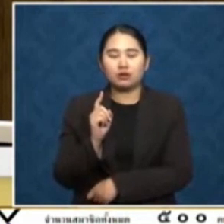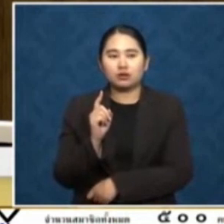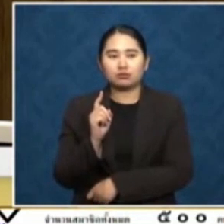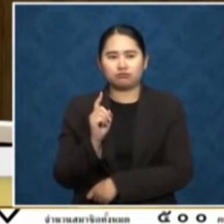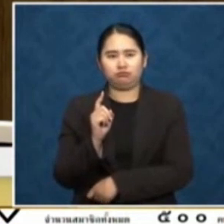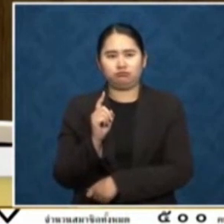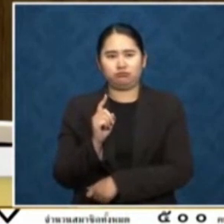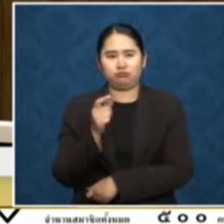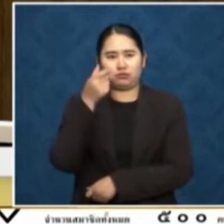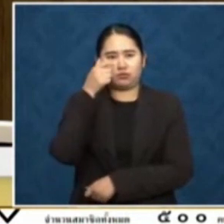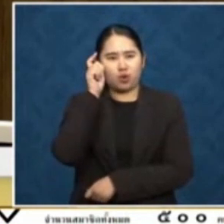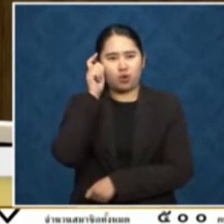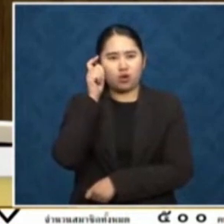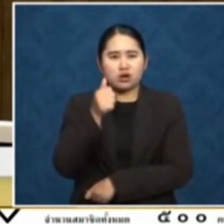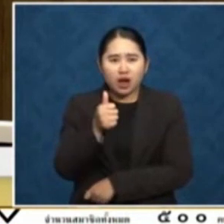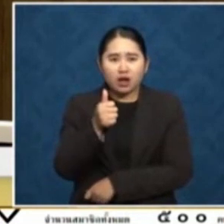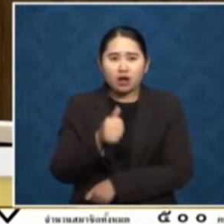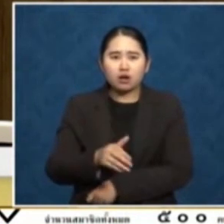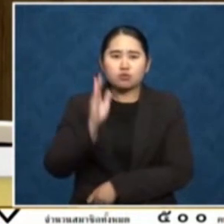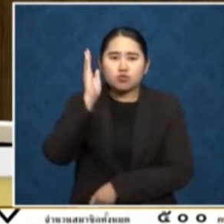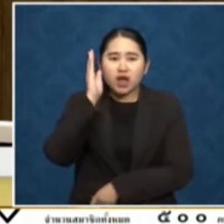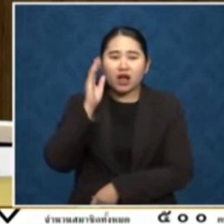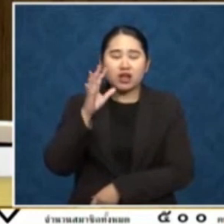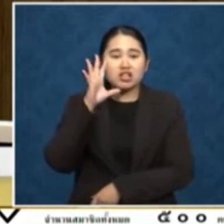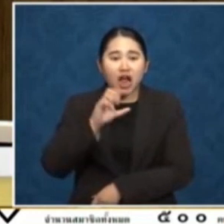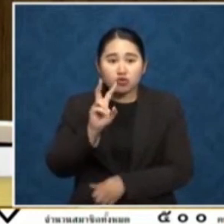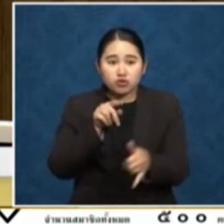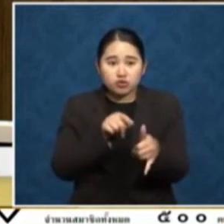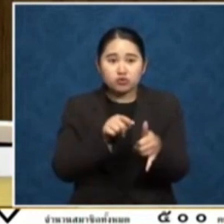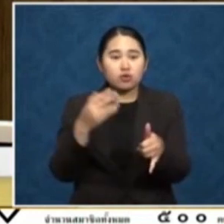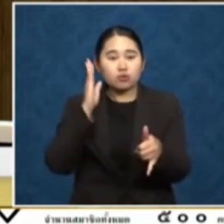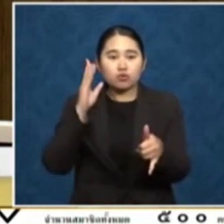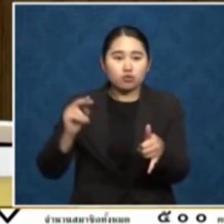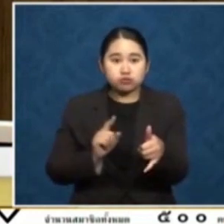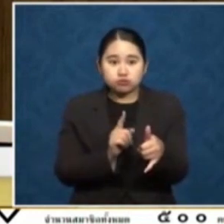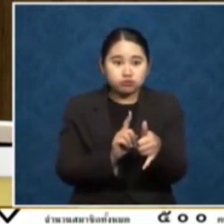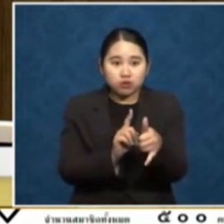ว่ามันจะเป็นไปได้เหรอที่ผู้ชายจะมาตามกระเทย